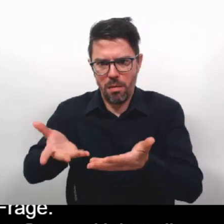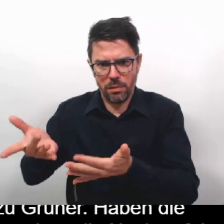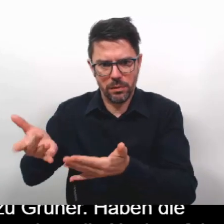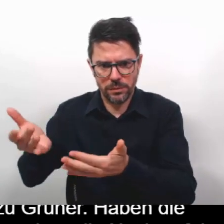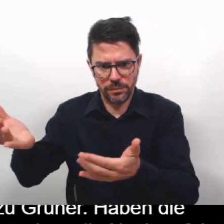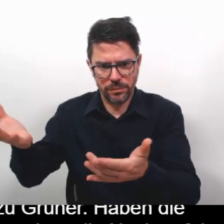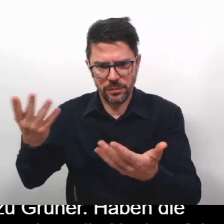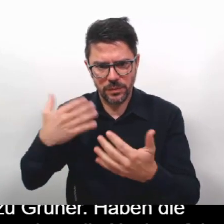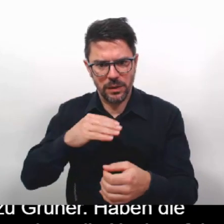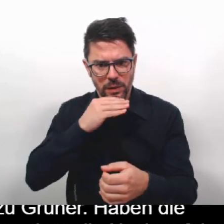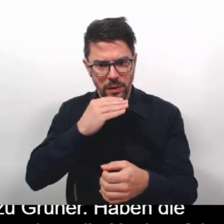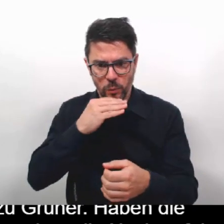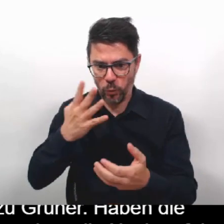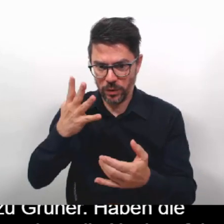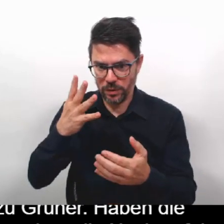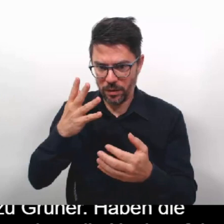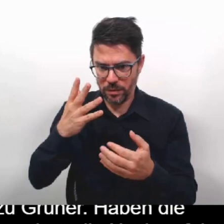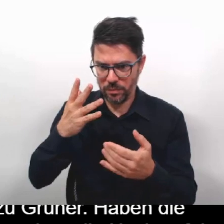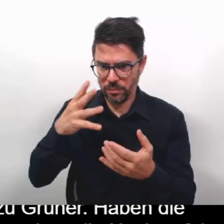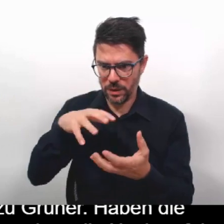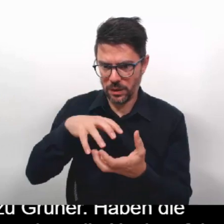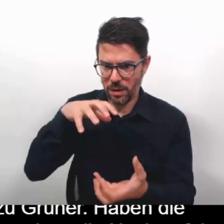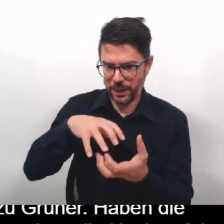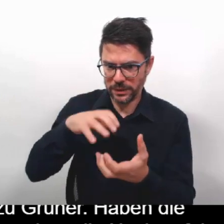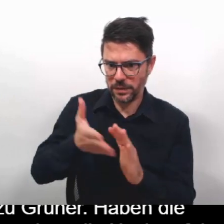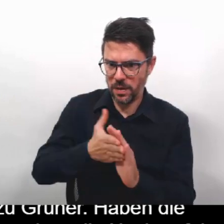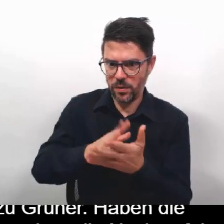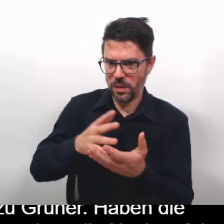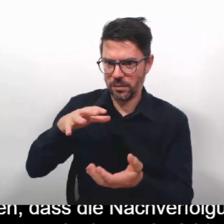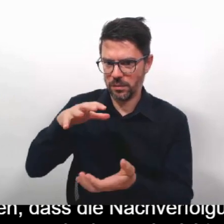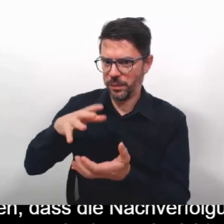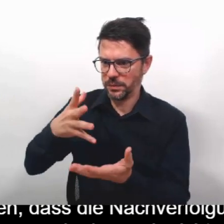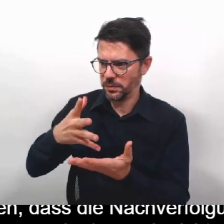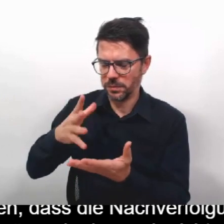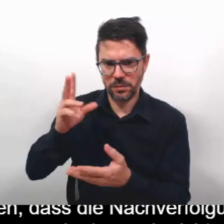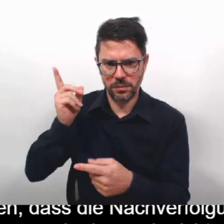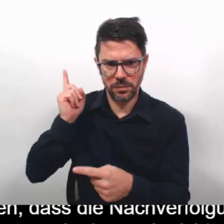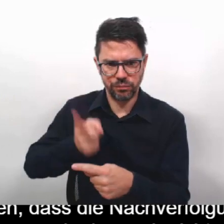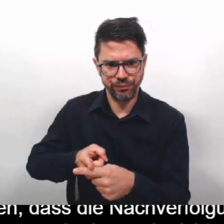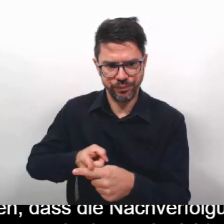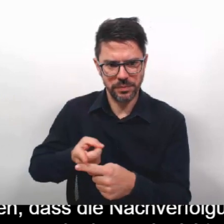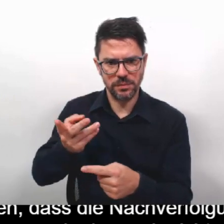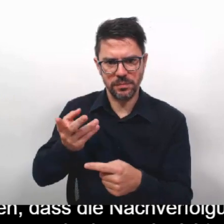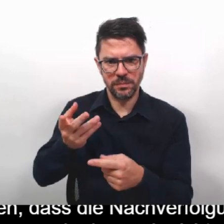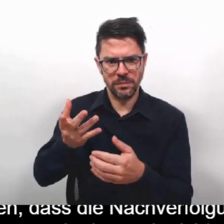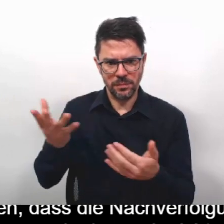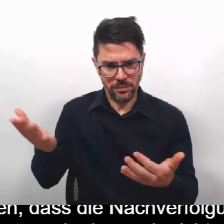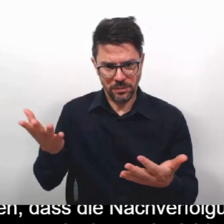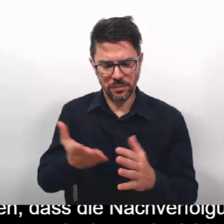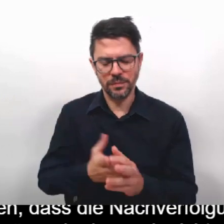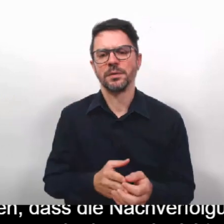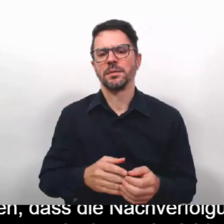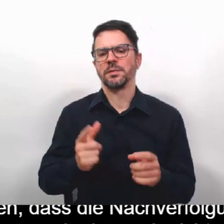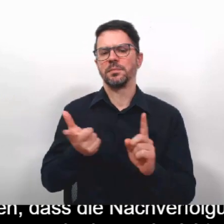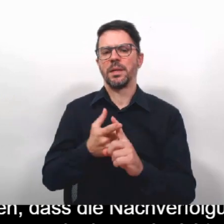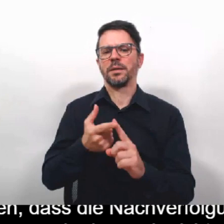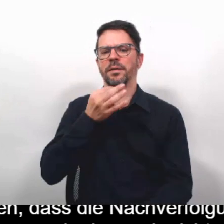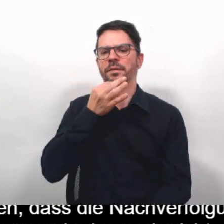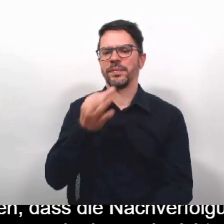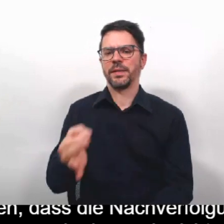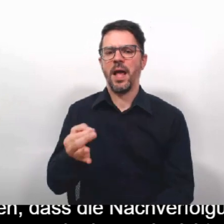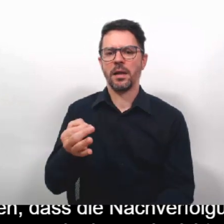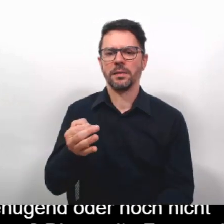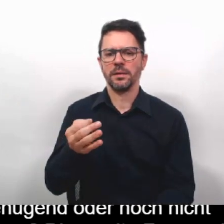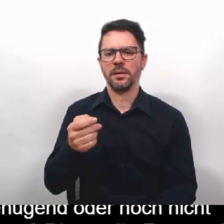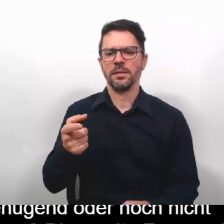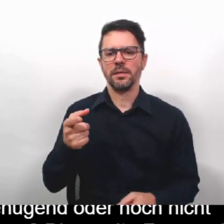das aus dem Bereich Bad Reichenhall, wo jetzt der Lockdown ist, kommt. Welche Regelung innerhalb des Kabinetts gibt